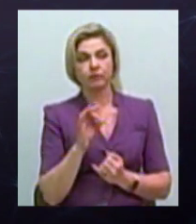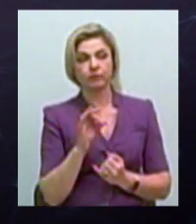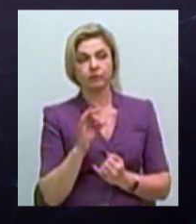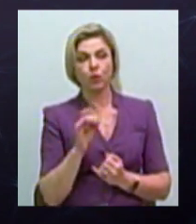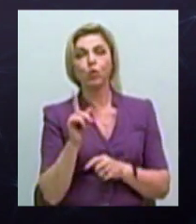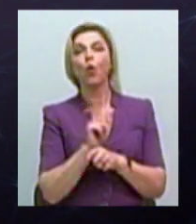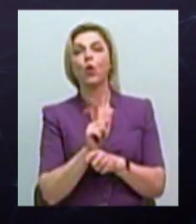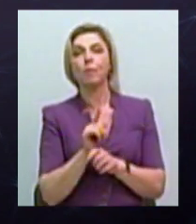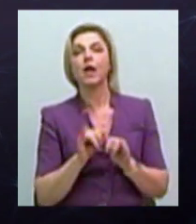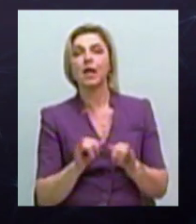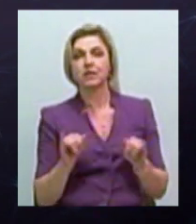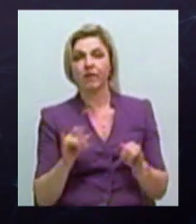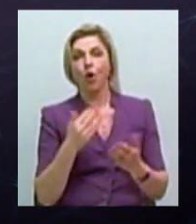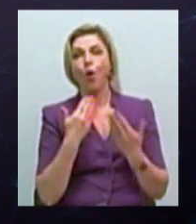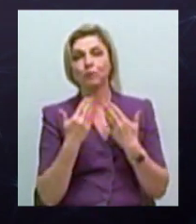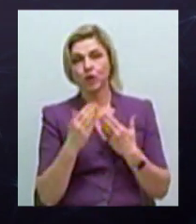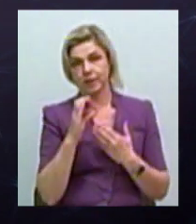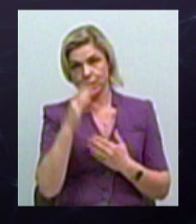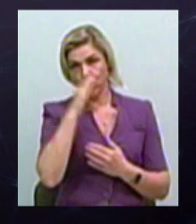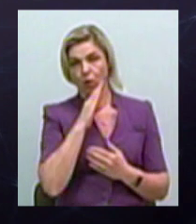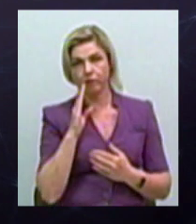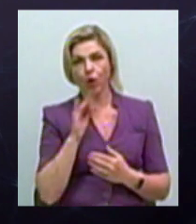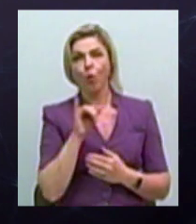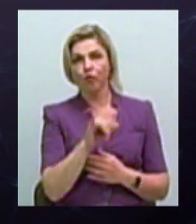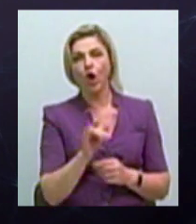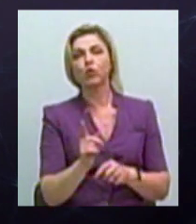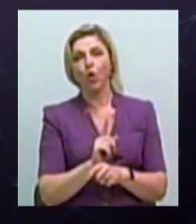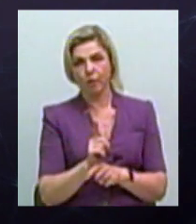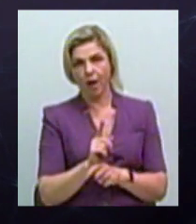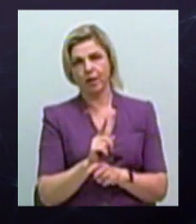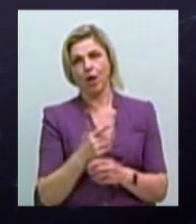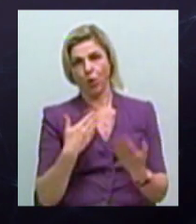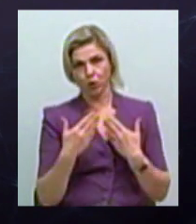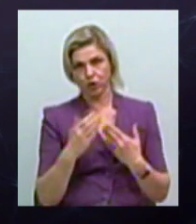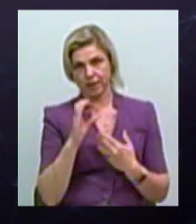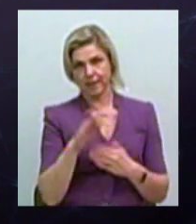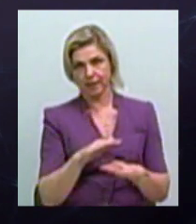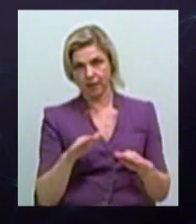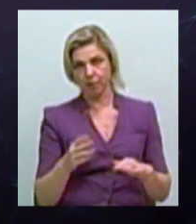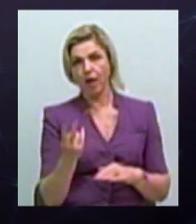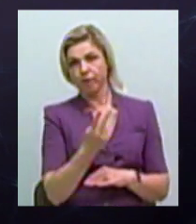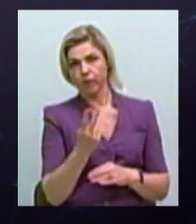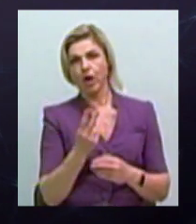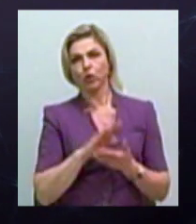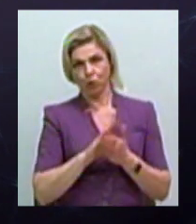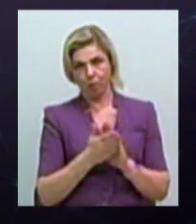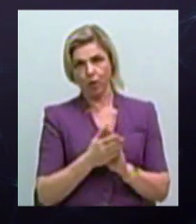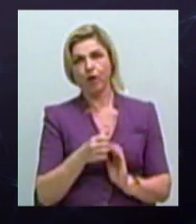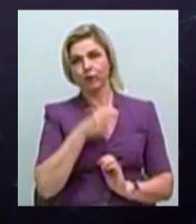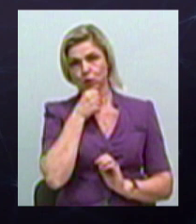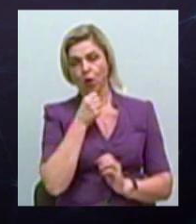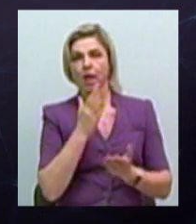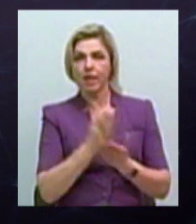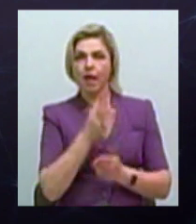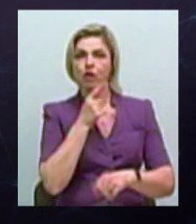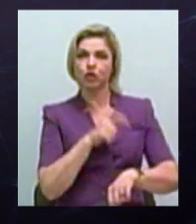про норму розвитку стосунків у родині, що у вас довірливі, нормальні стосунки. Ви домовляєтеся по-дорослому, що є час для того,